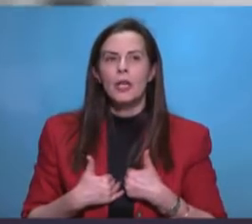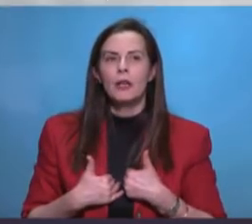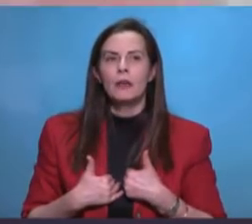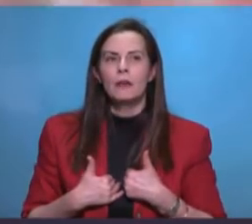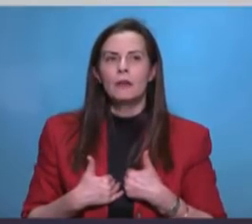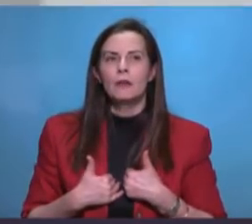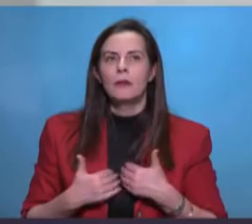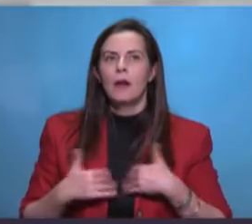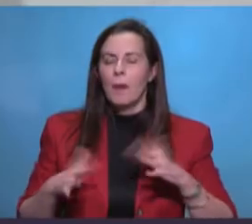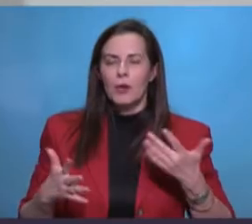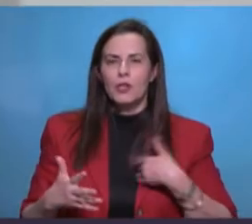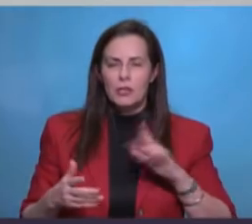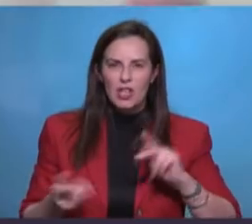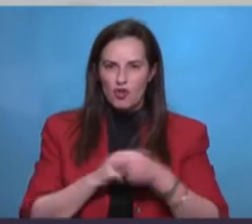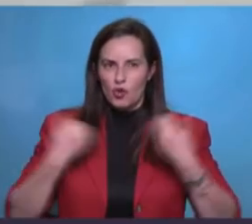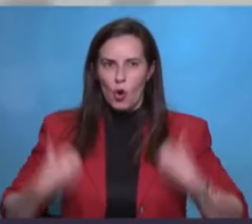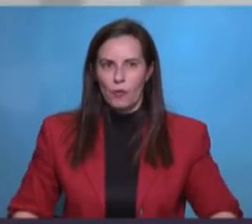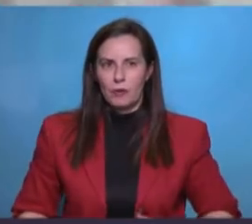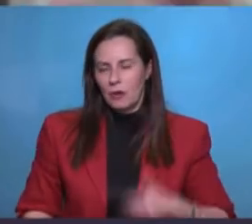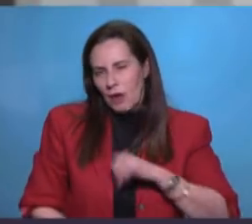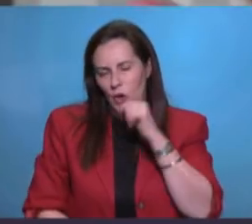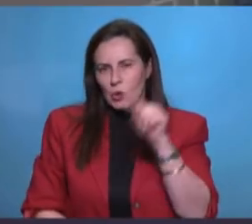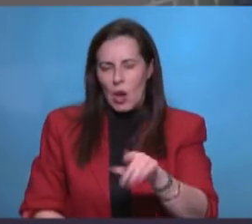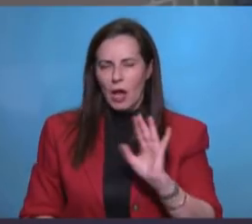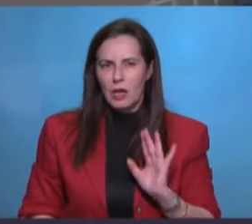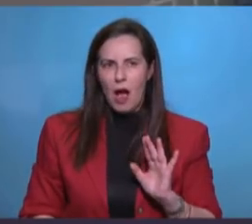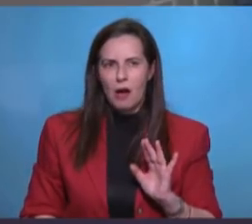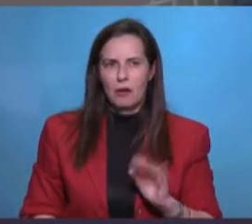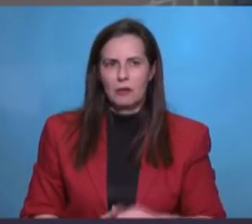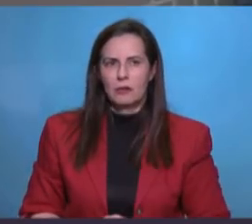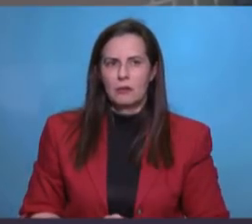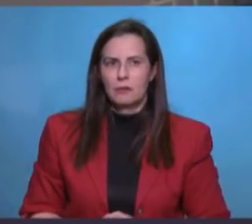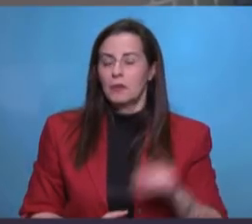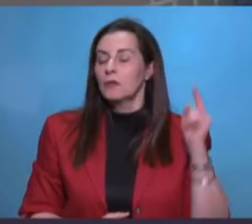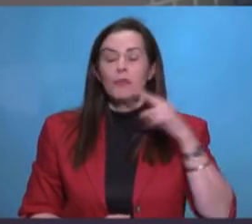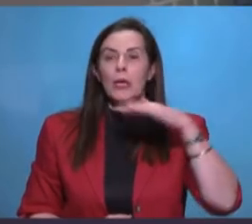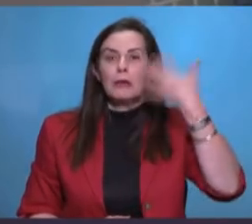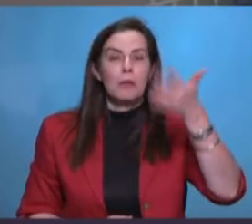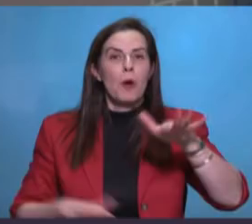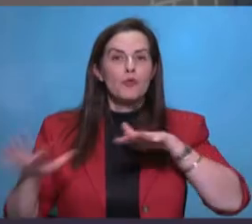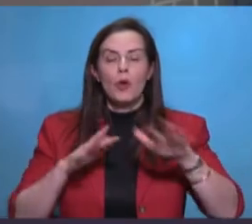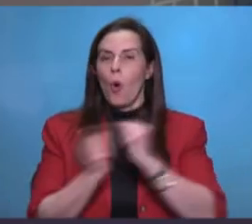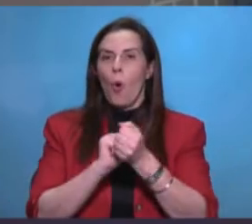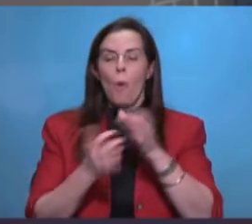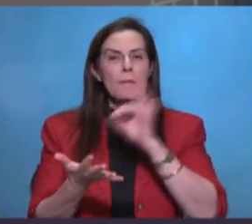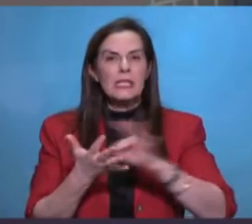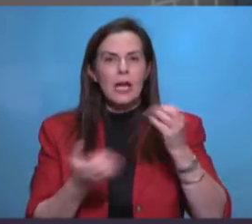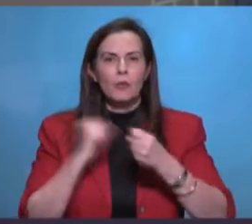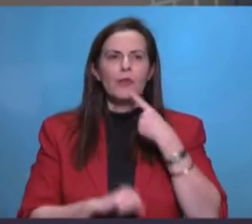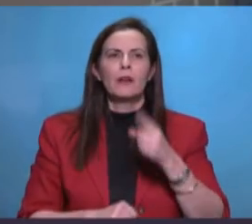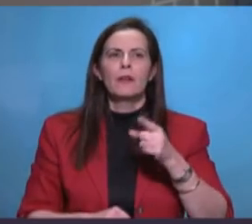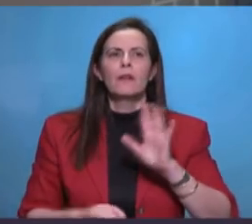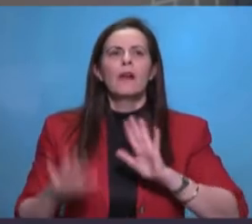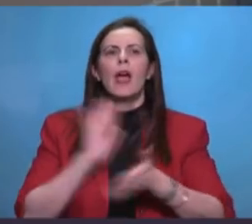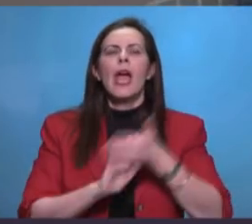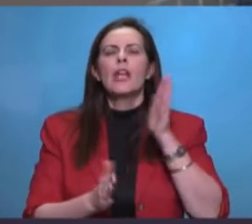אלא לשנות את הגוף שלי. ולשם אני לא רוצה ללכת. תבוא ממשלה או משרד תחבורה ויגיד, חבר'ה, אין